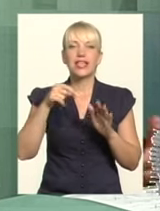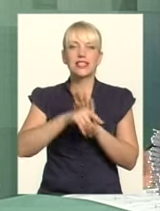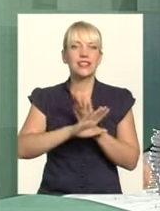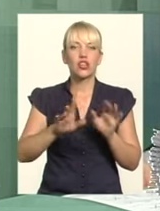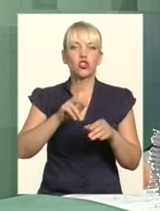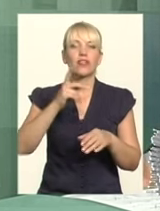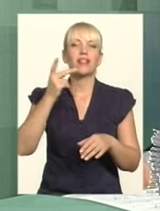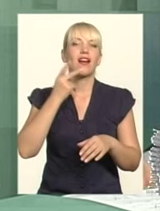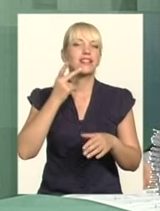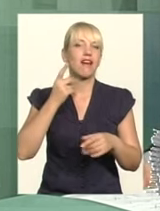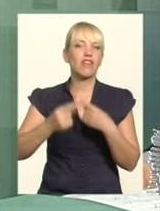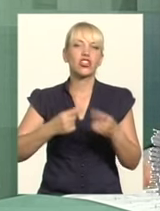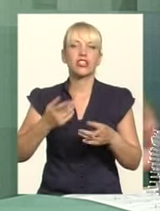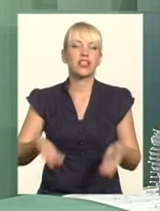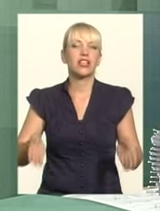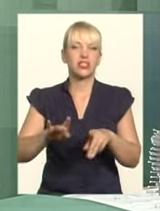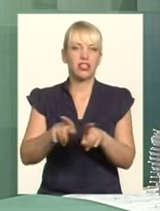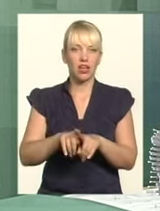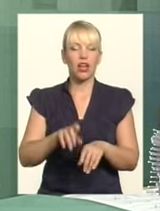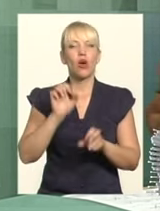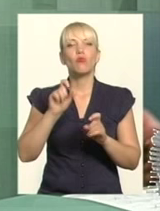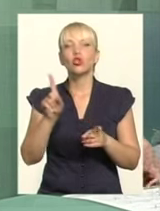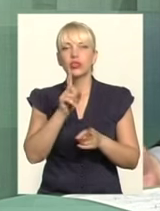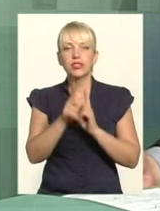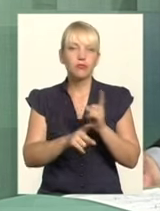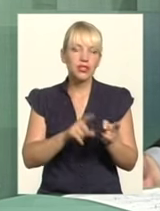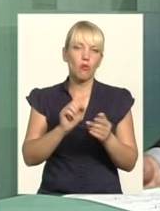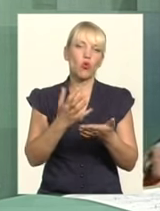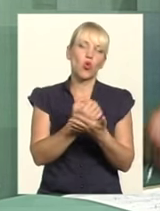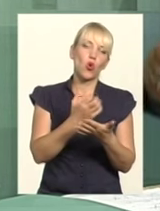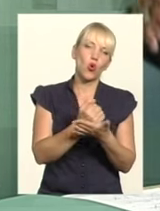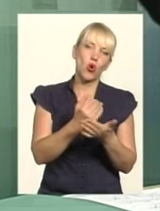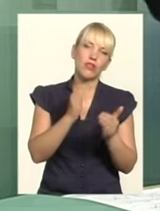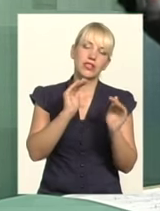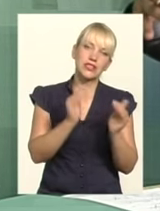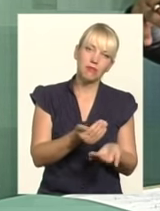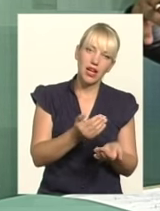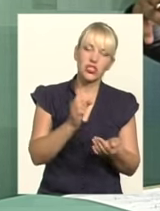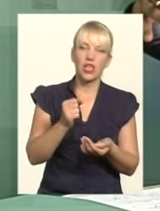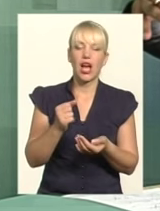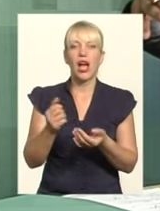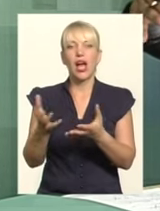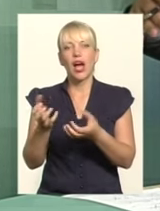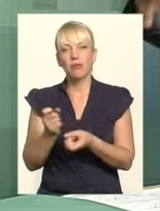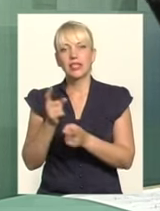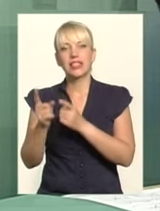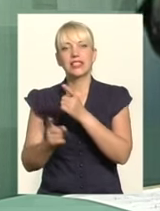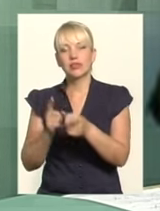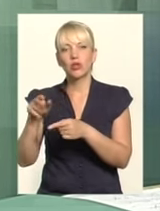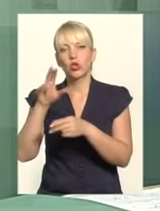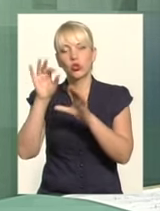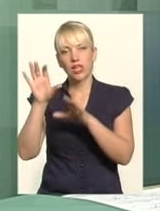Тобто це все може змінитися, можуть доходи змінитися, можуть доходи зменшитись, а прийняти зміни відповідні в